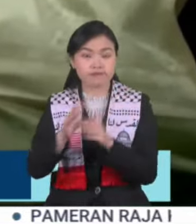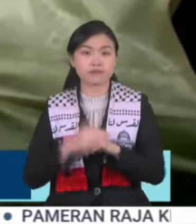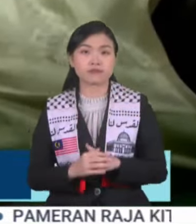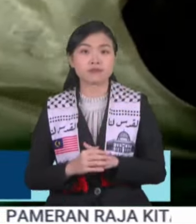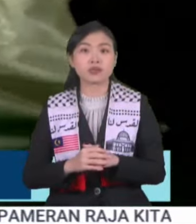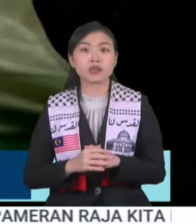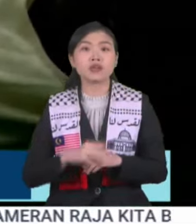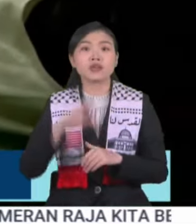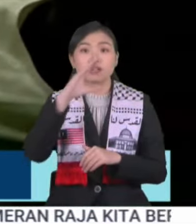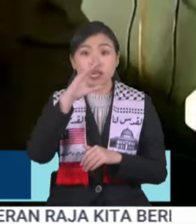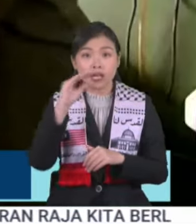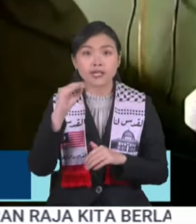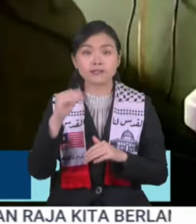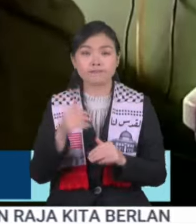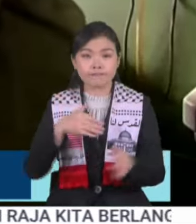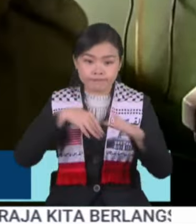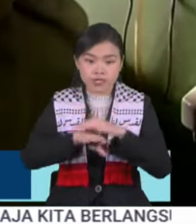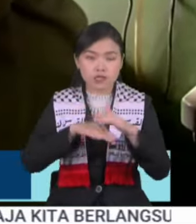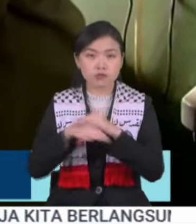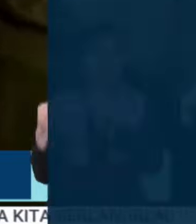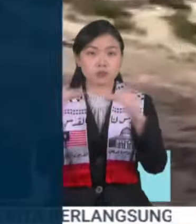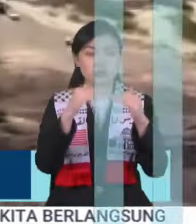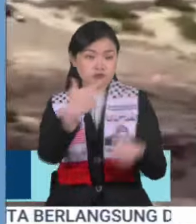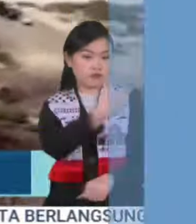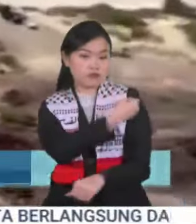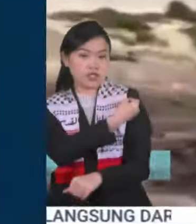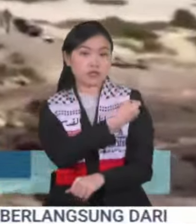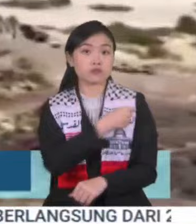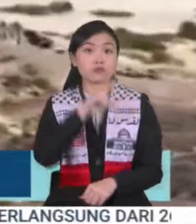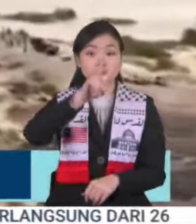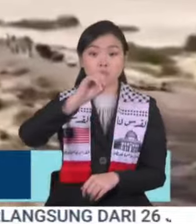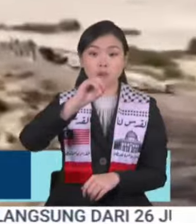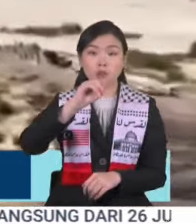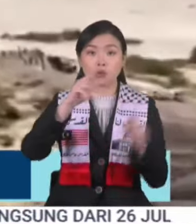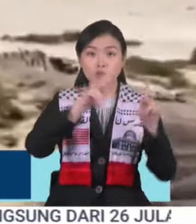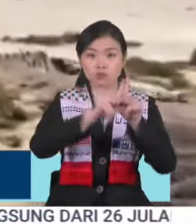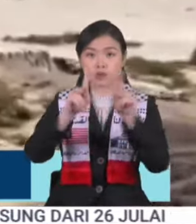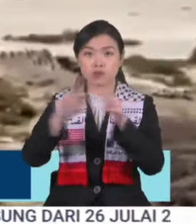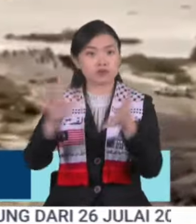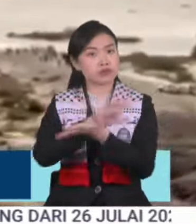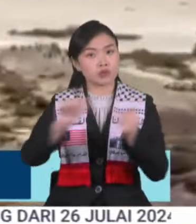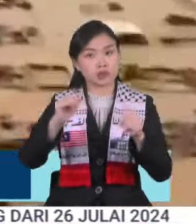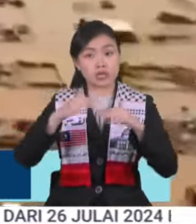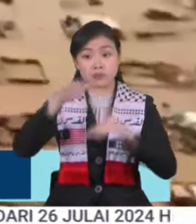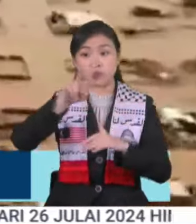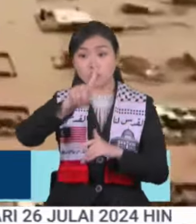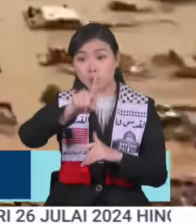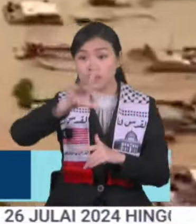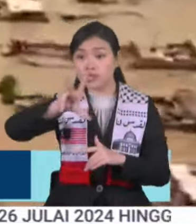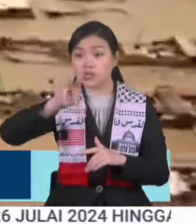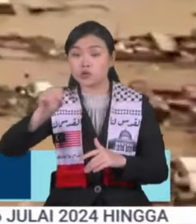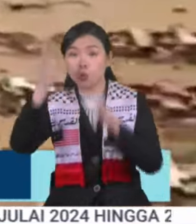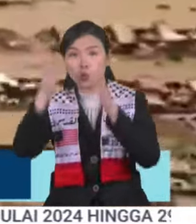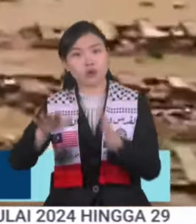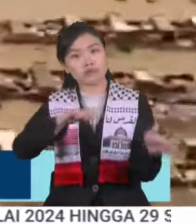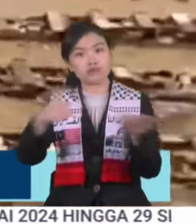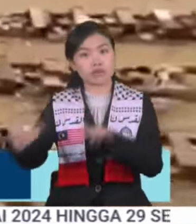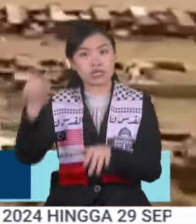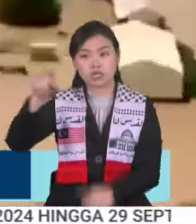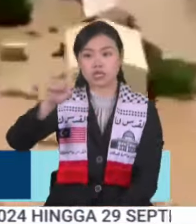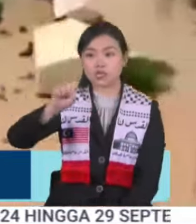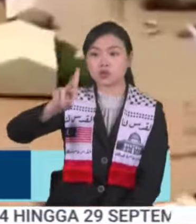kepada diagnostik dan vaksin. 20 perkampungan musnah dan lebih 130 terkorban di Sudan susulan